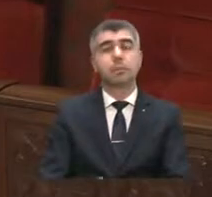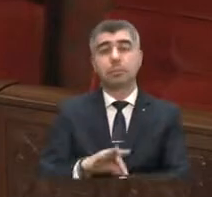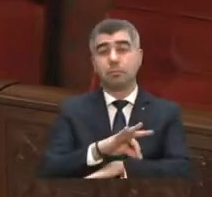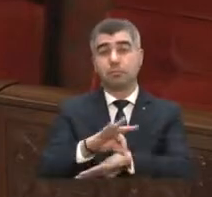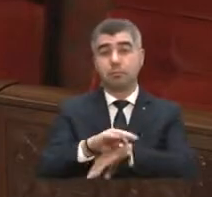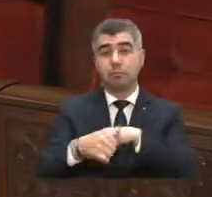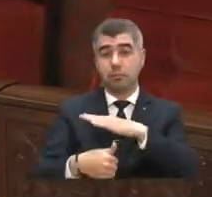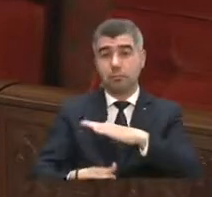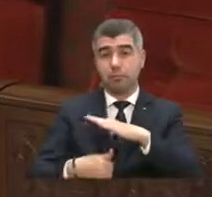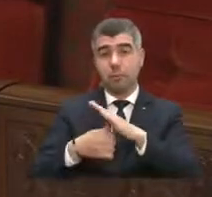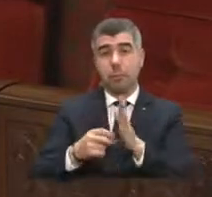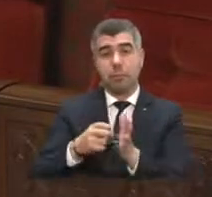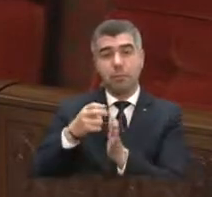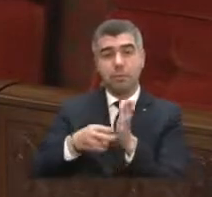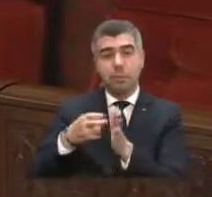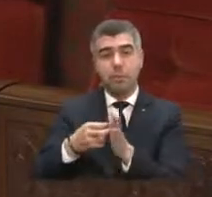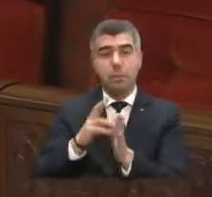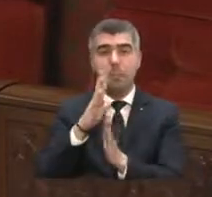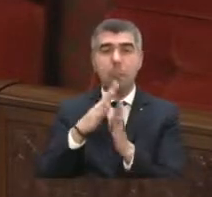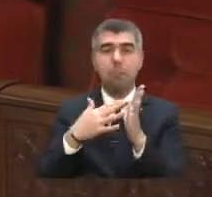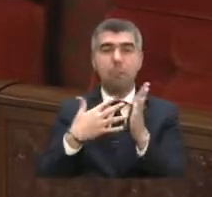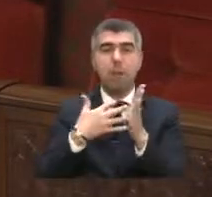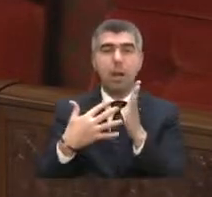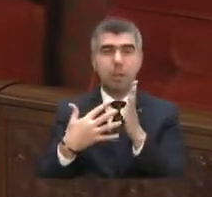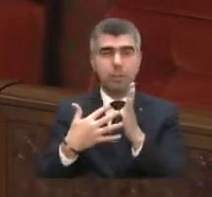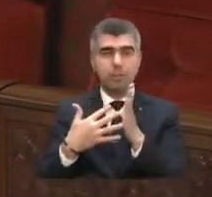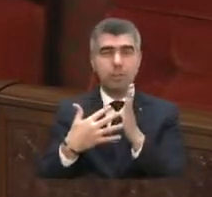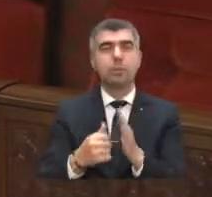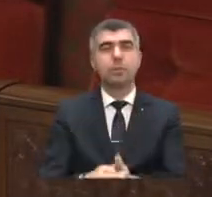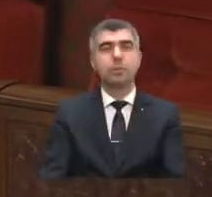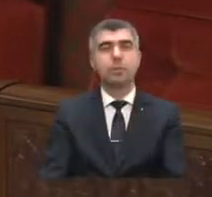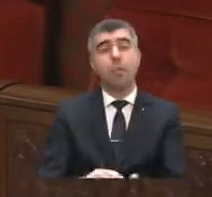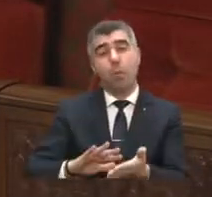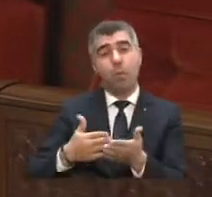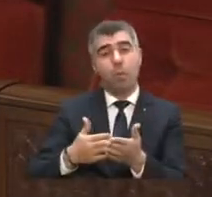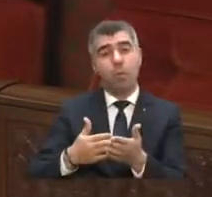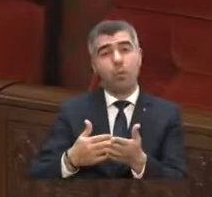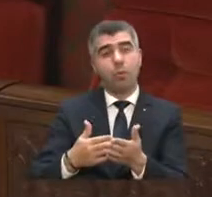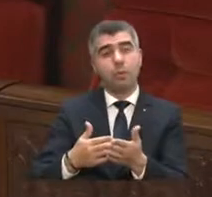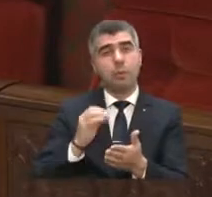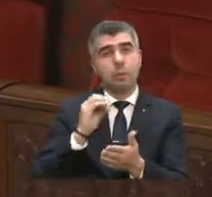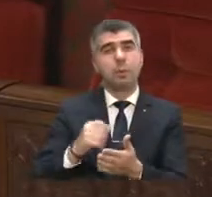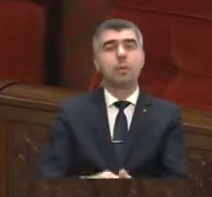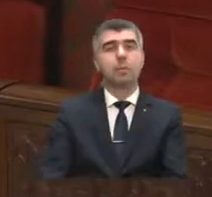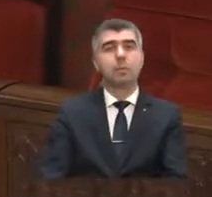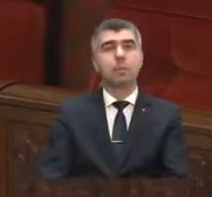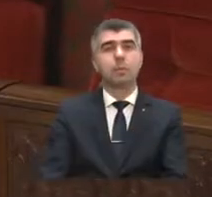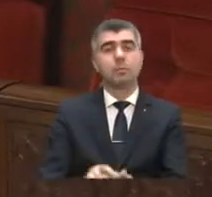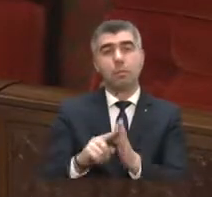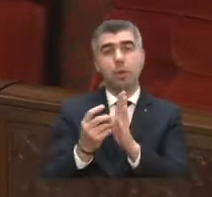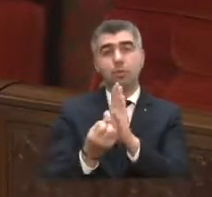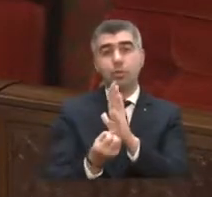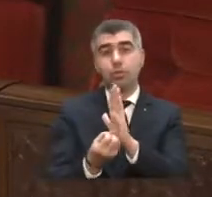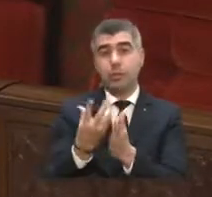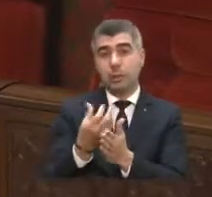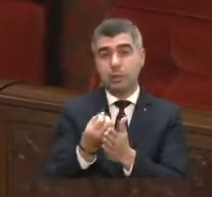للسكك الحديدية عنده برنامج طموح لتحديث المحطات من الجيل الجديد،